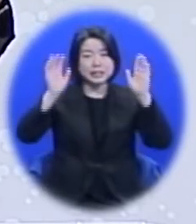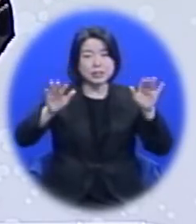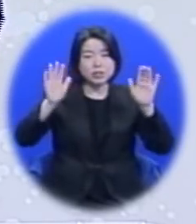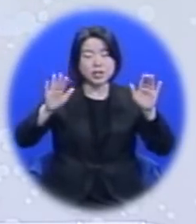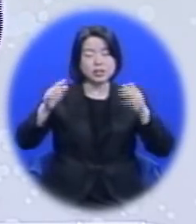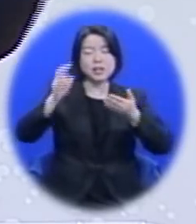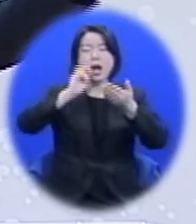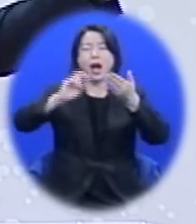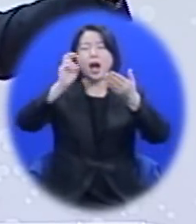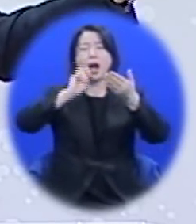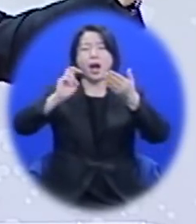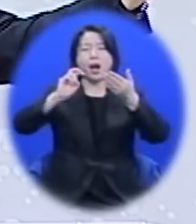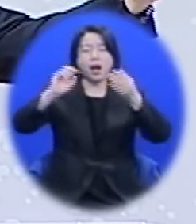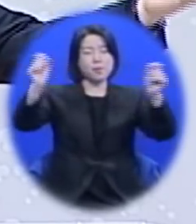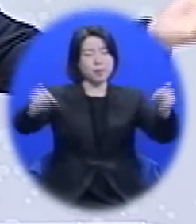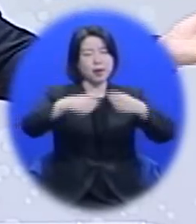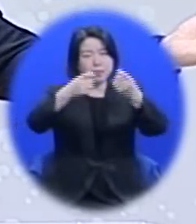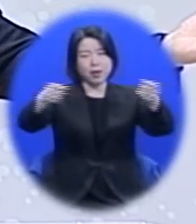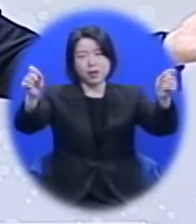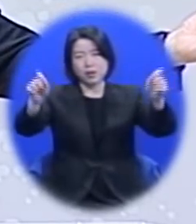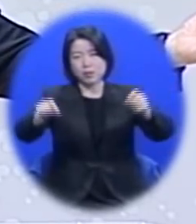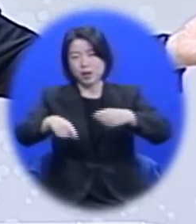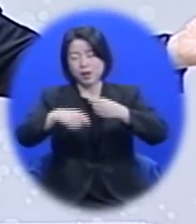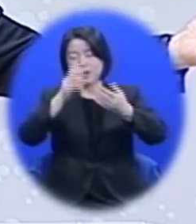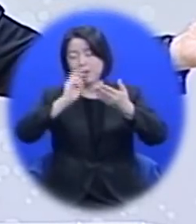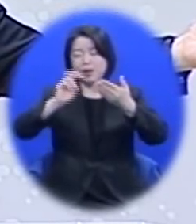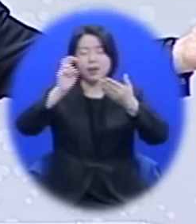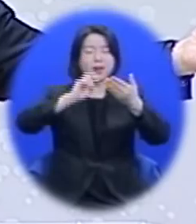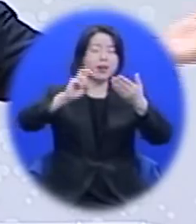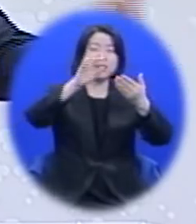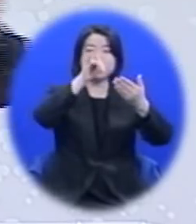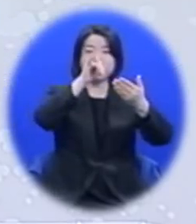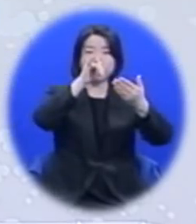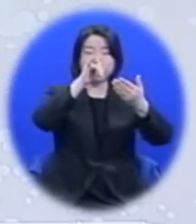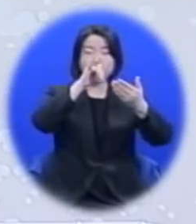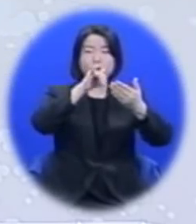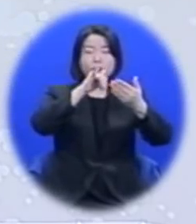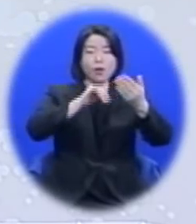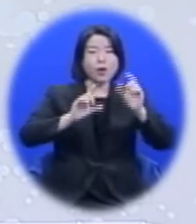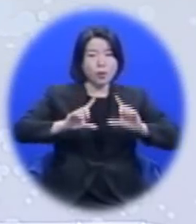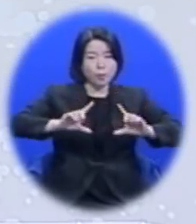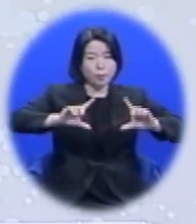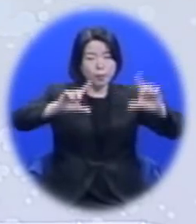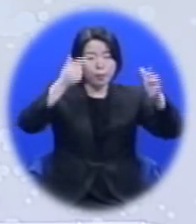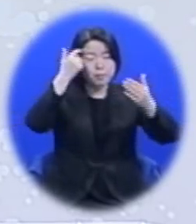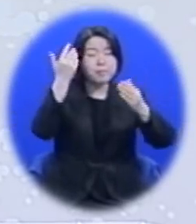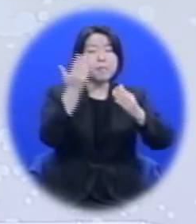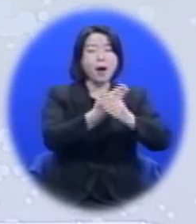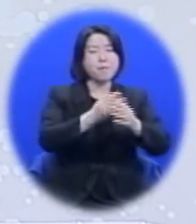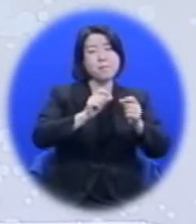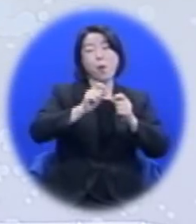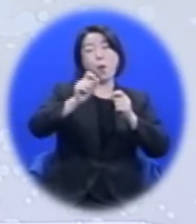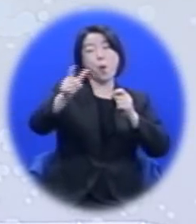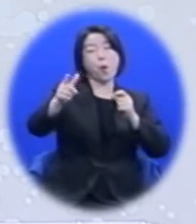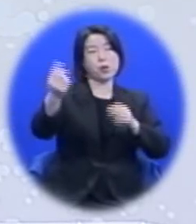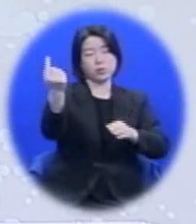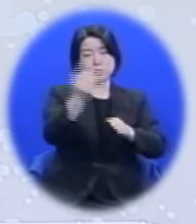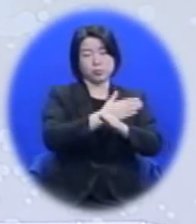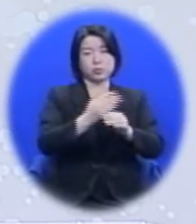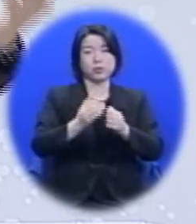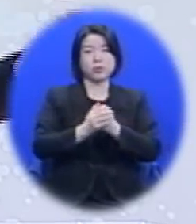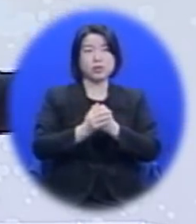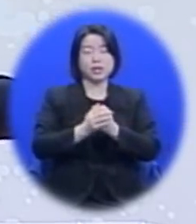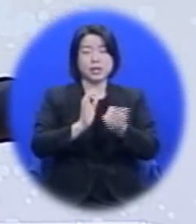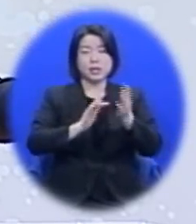합창이 있어. 오케스트라에 천사들의 합창이 있었고, 동방박사 먼 곳에서부터 박사들이